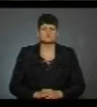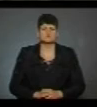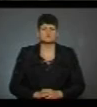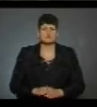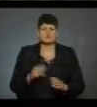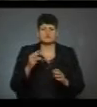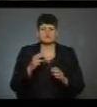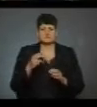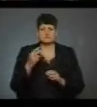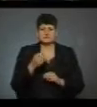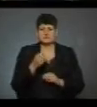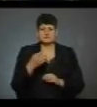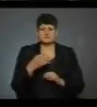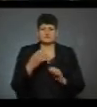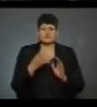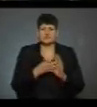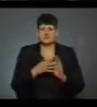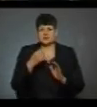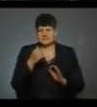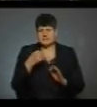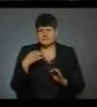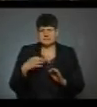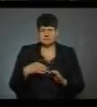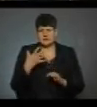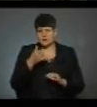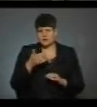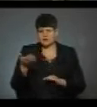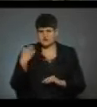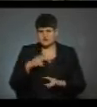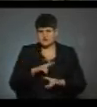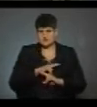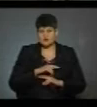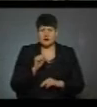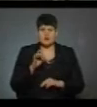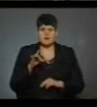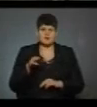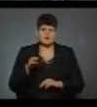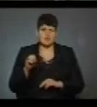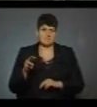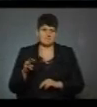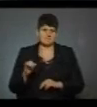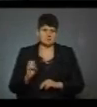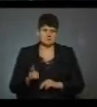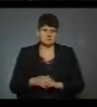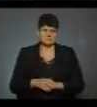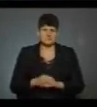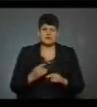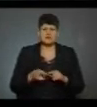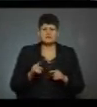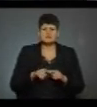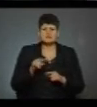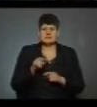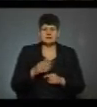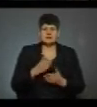Дев'ятирічний син Ольги Чумко, як доброволець, військовий медик, 5 років тому загинув в Артемівську. Але то є